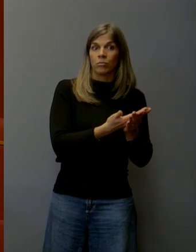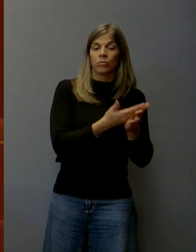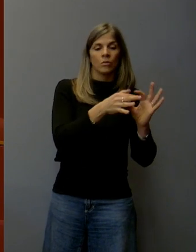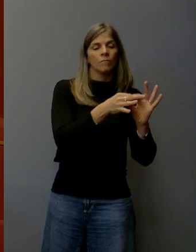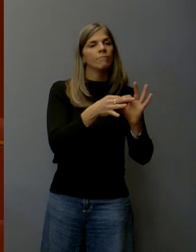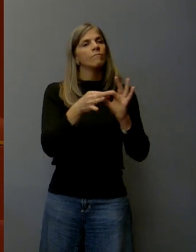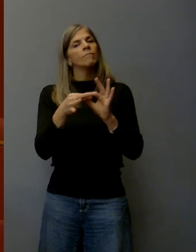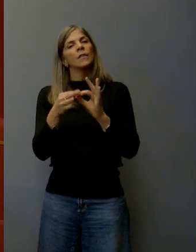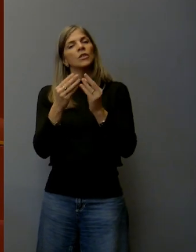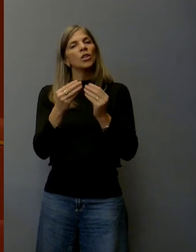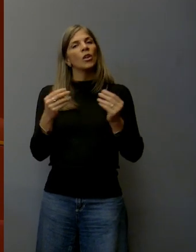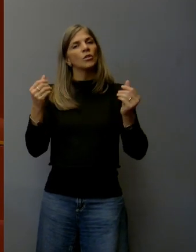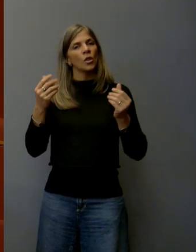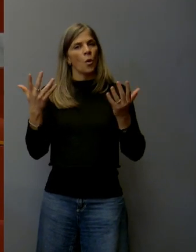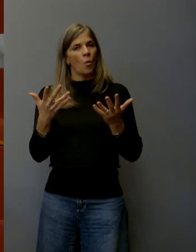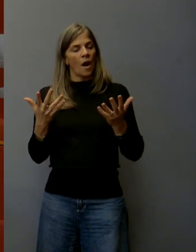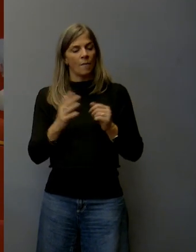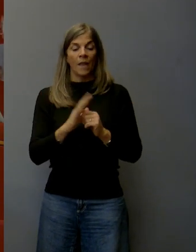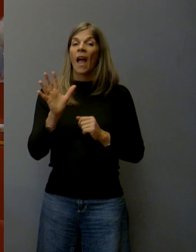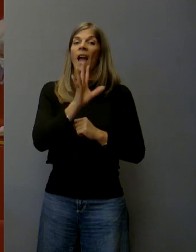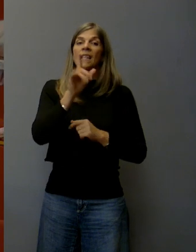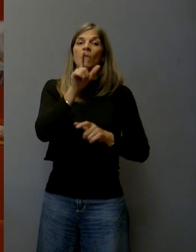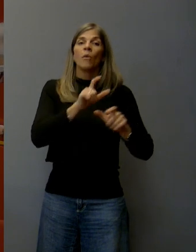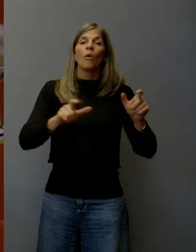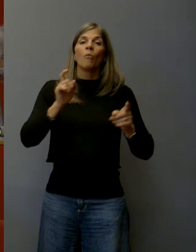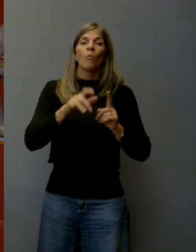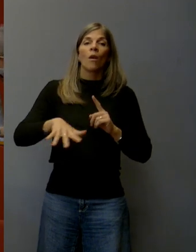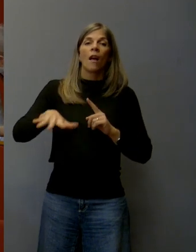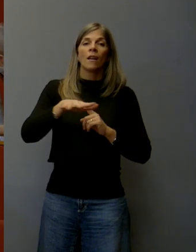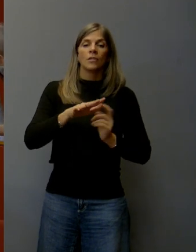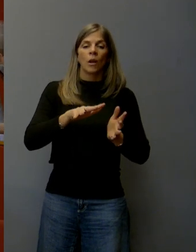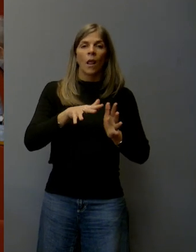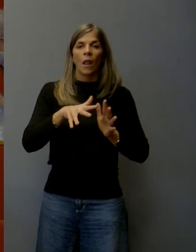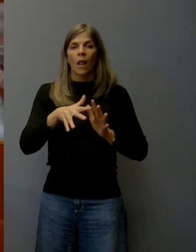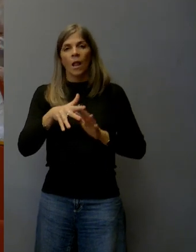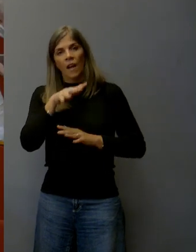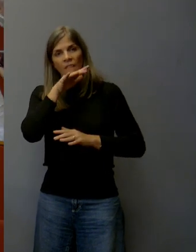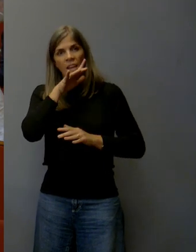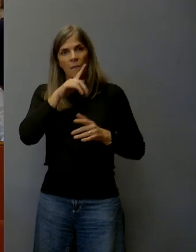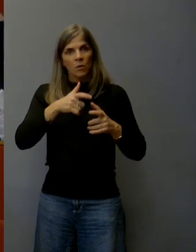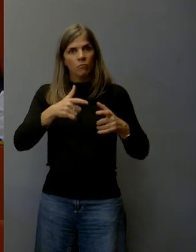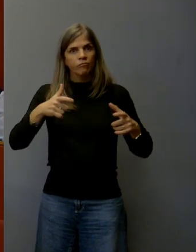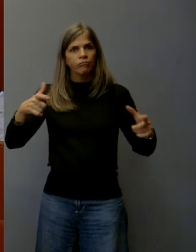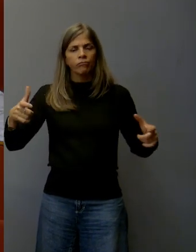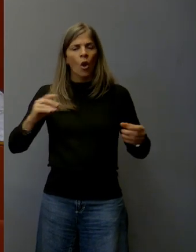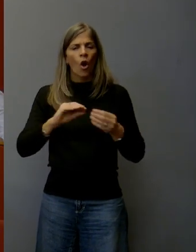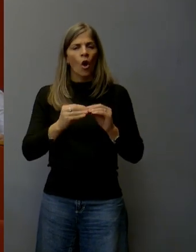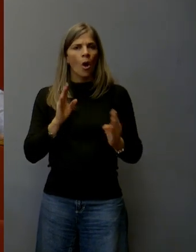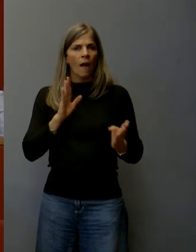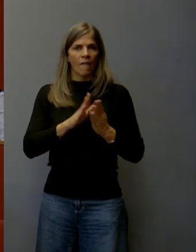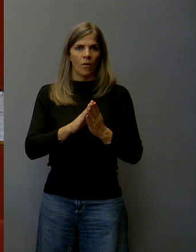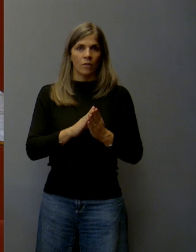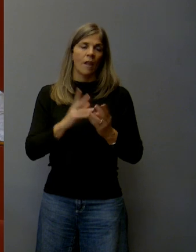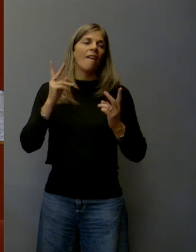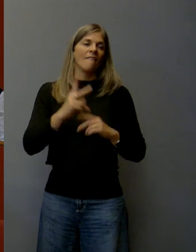termini buoni ovviamente tema dell'invecchiamento della popolazione da un lato si si tiene conto che questo può anche essere una risorsa